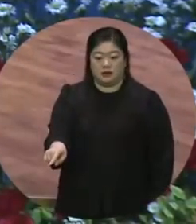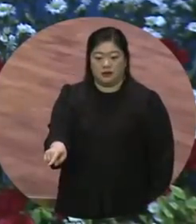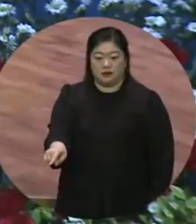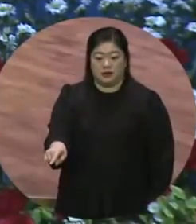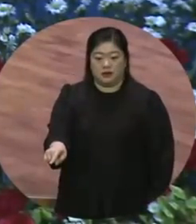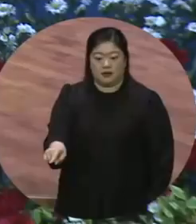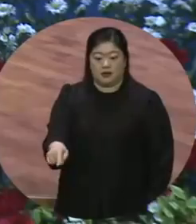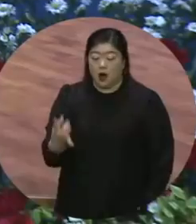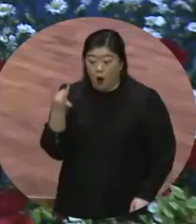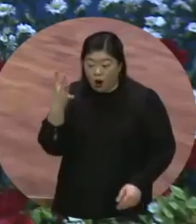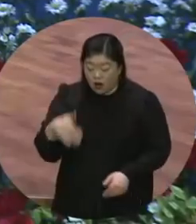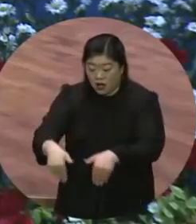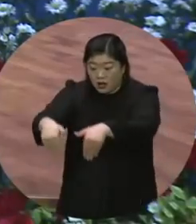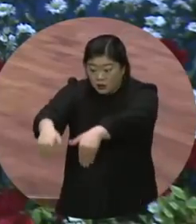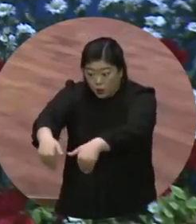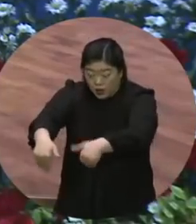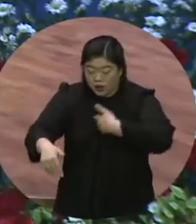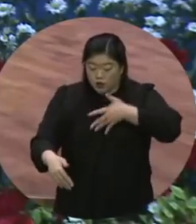속량이에요. 속량.